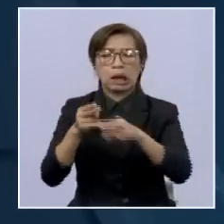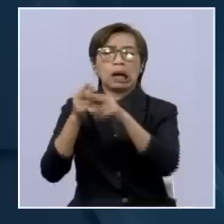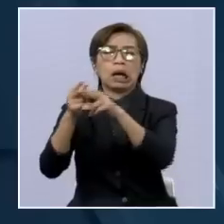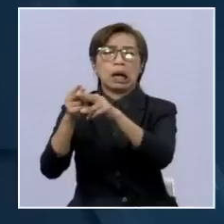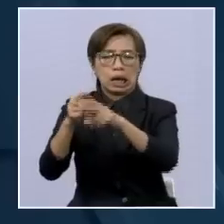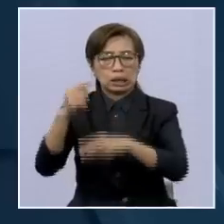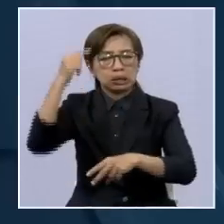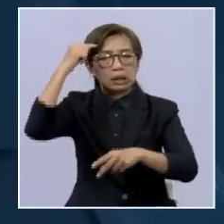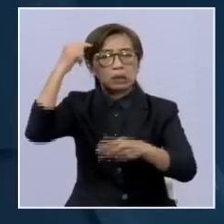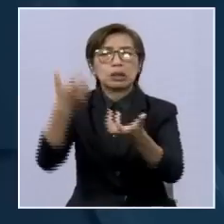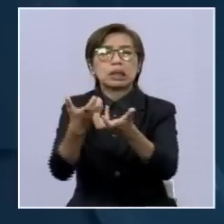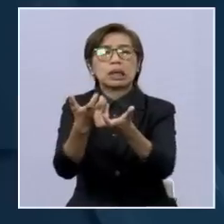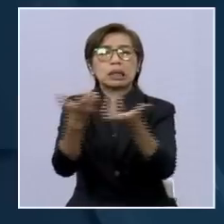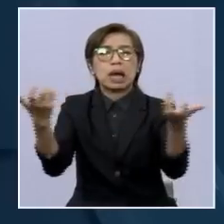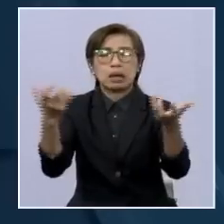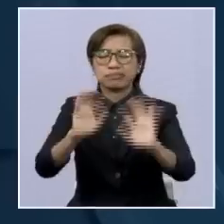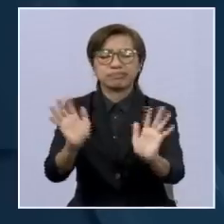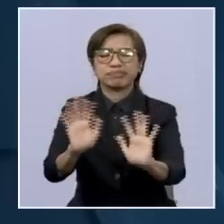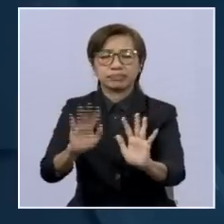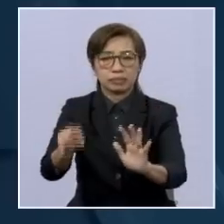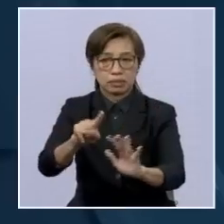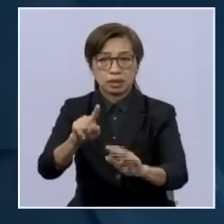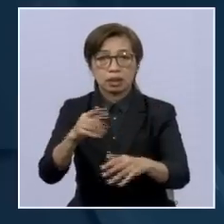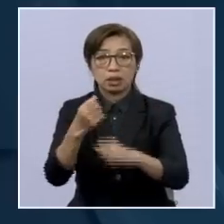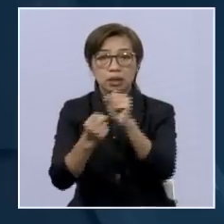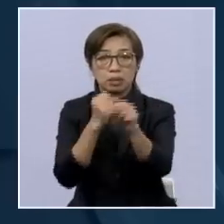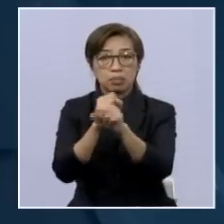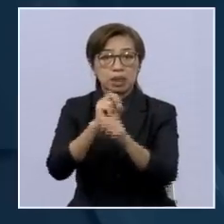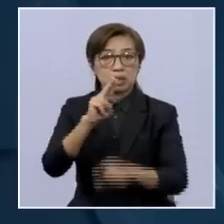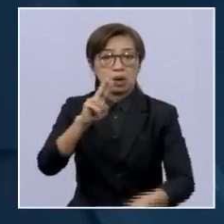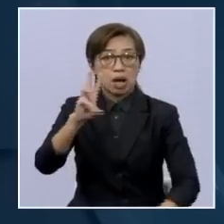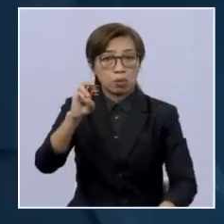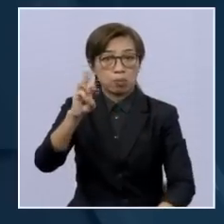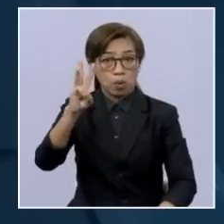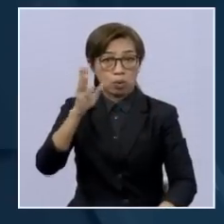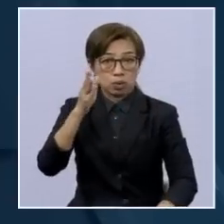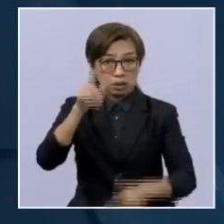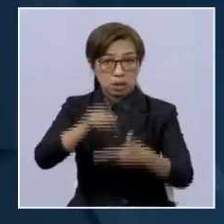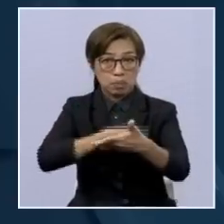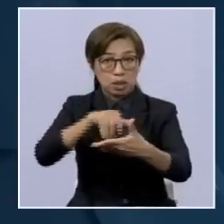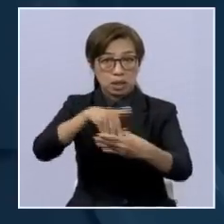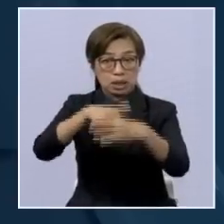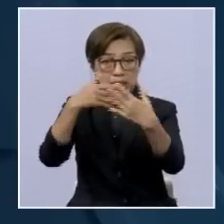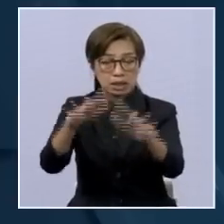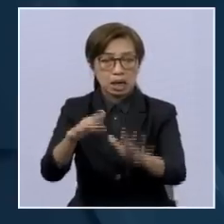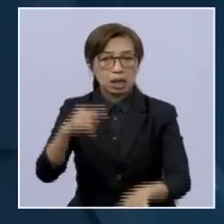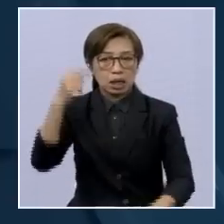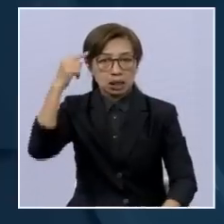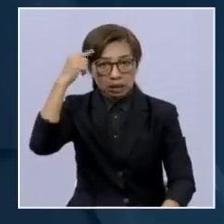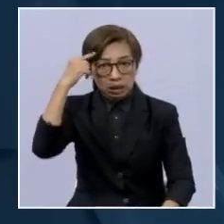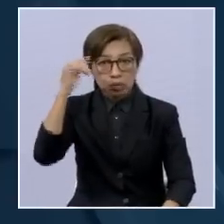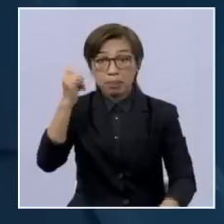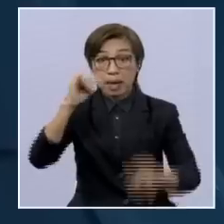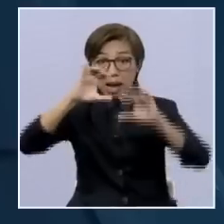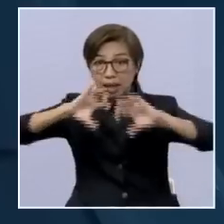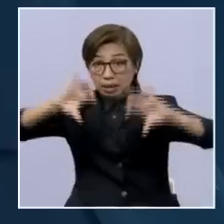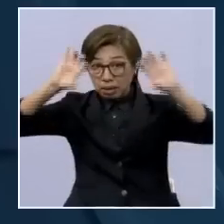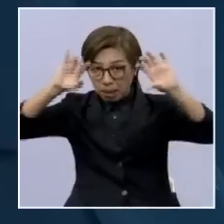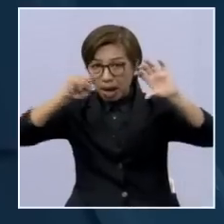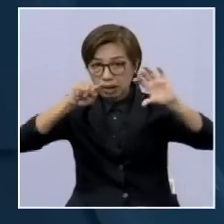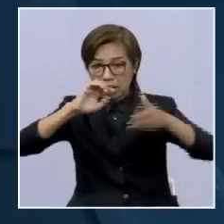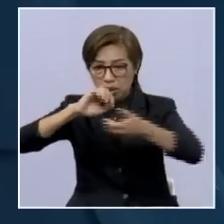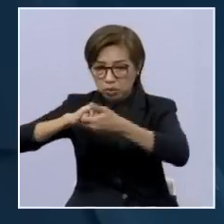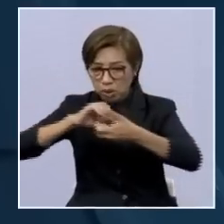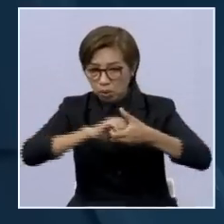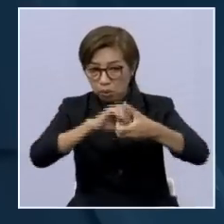องมากกว่านะคะการเลือกตั้งหลังปี66อะค่ะสว.สมชายคาดการสูตรจัดตั้งรัฐบาลนะคะ ว่า